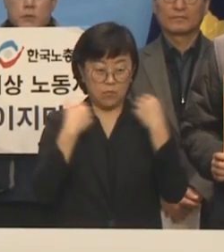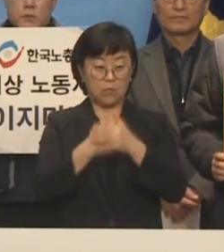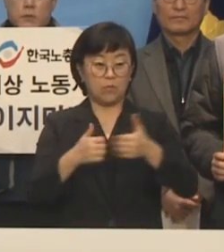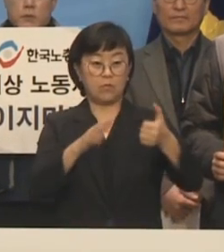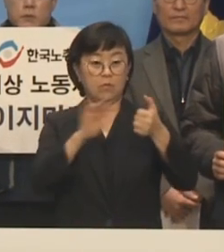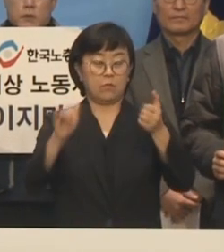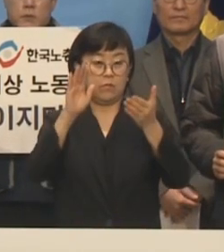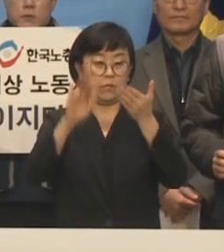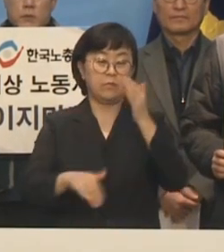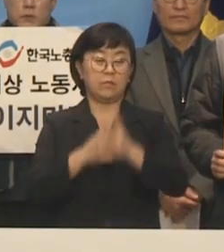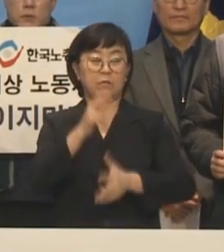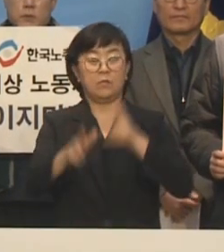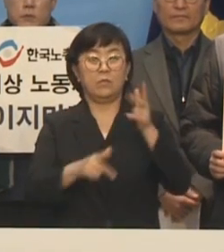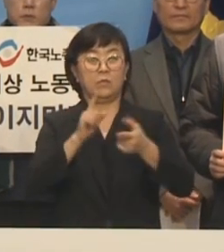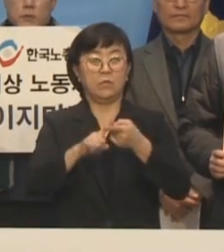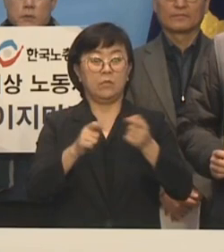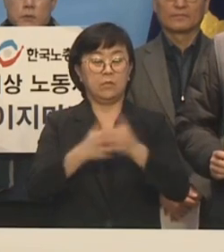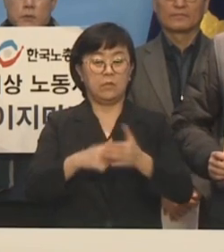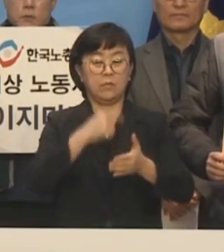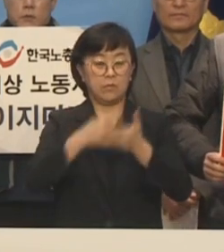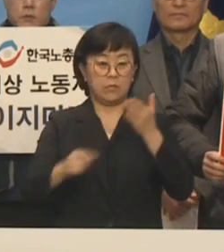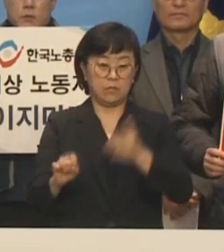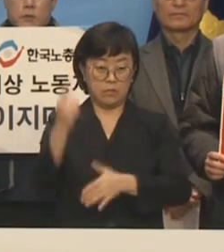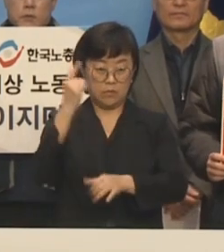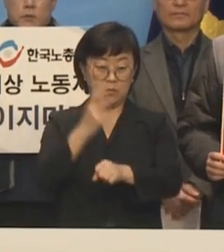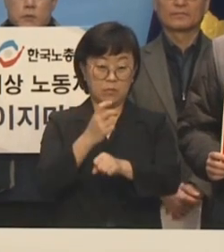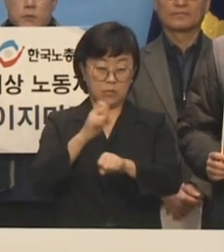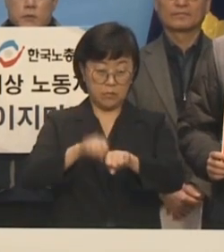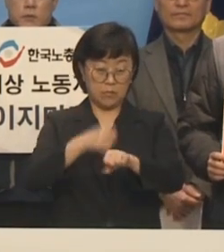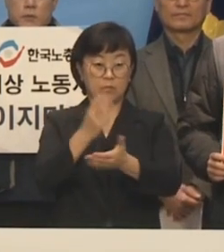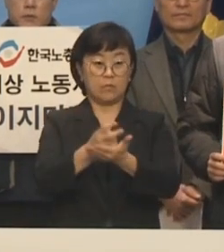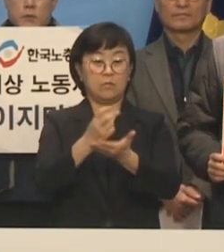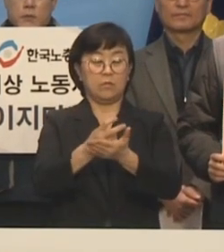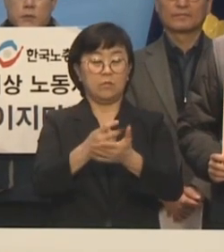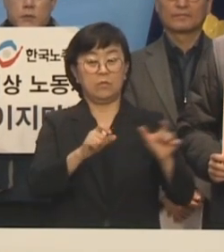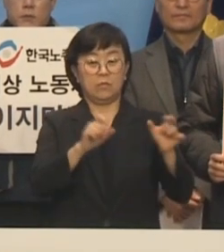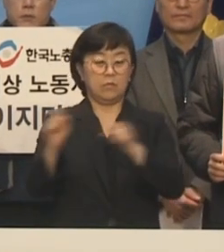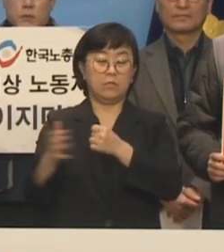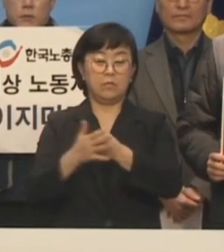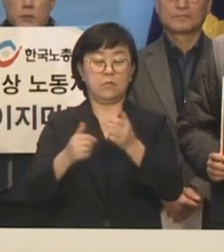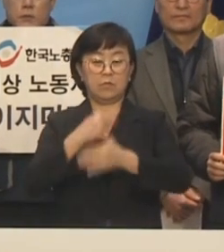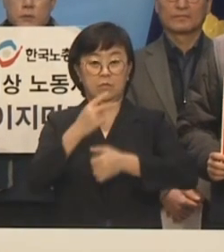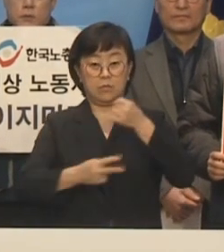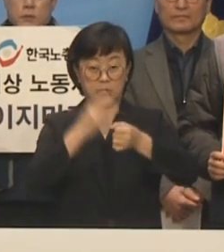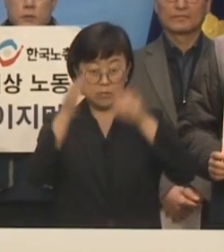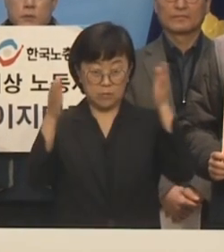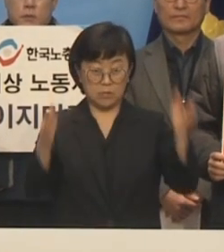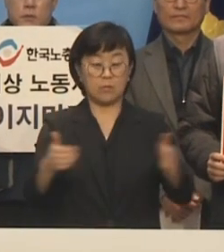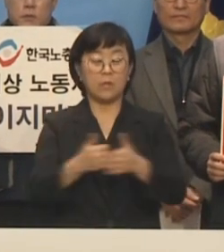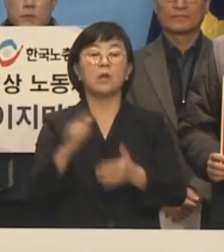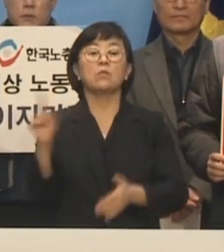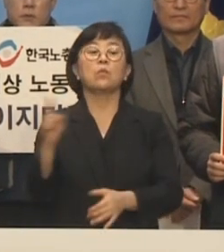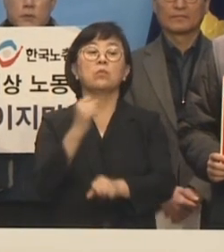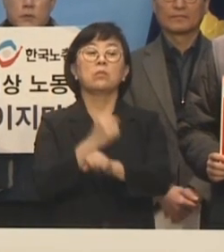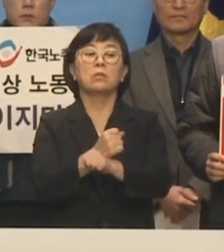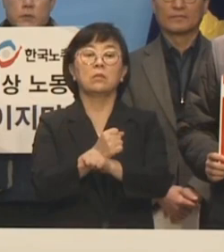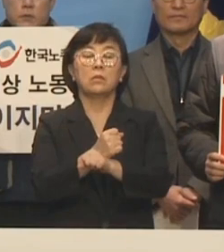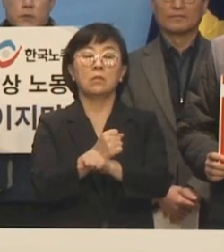50인 미만 사업장에 대해서 중대재해처벌법 적용을 유예해온 지난 2년간 무엇을